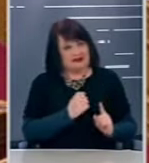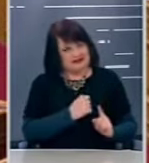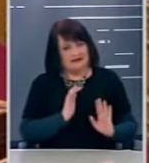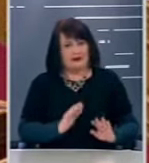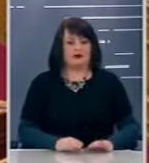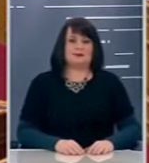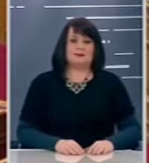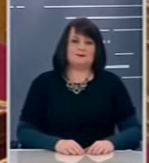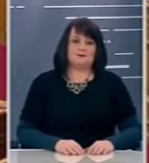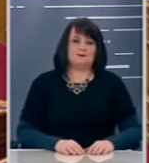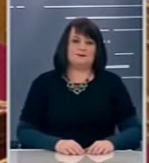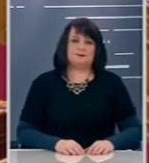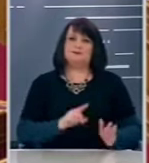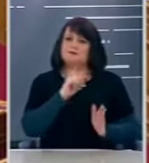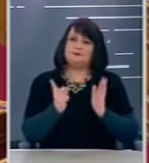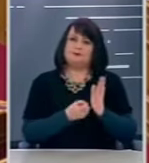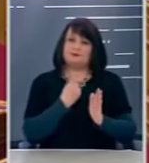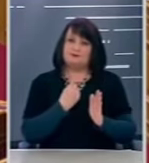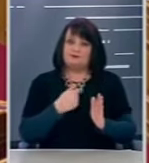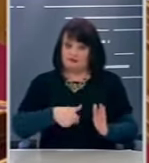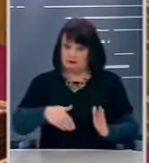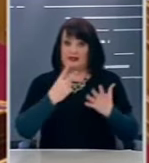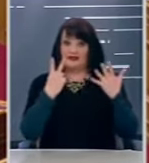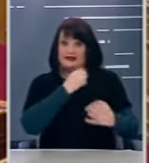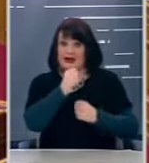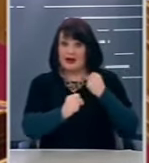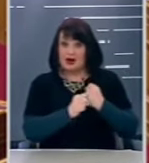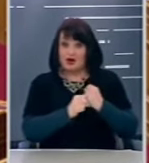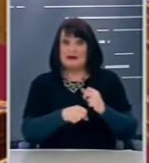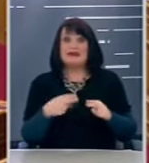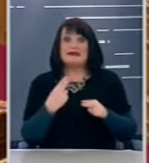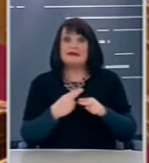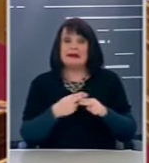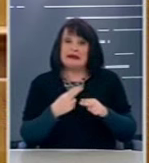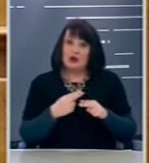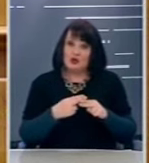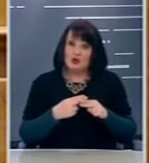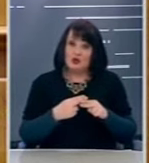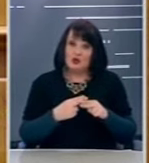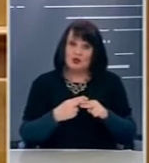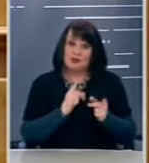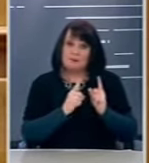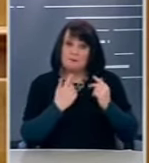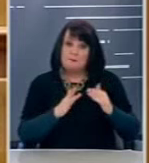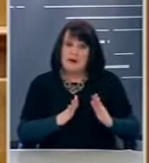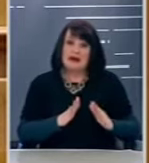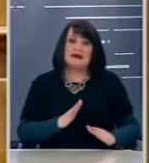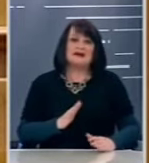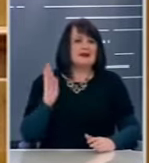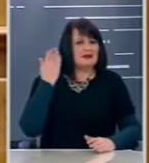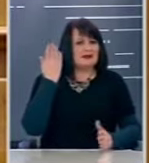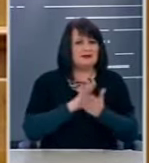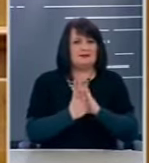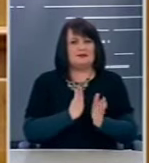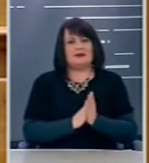Συμφωνήθηκε για πρώτη φορά μετά από 7 χρόνια, και αυτό είναι κρίσιμο, να αφήσουμε πίσω